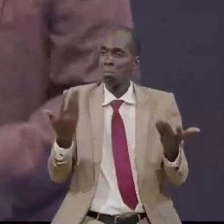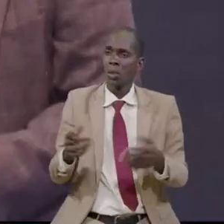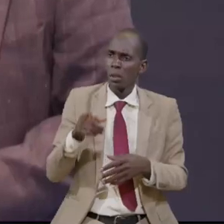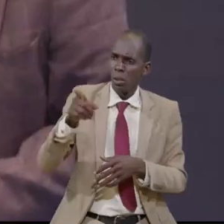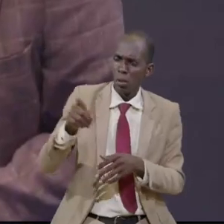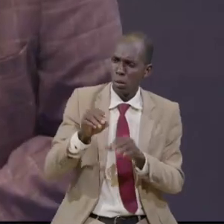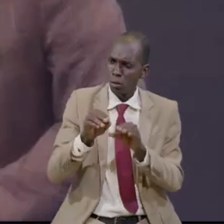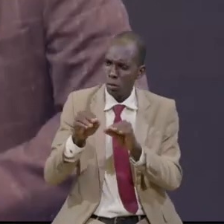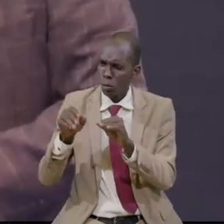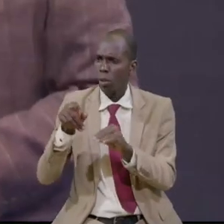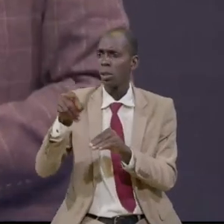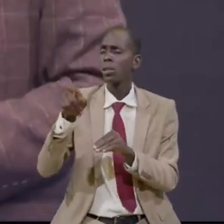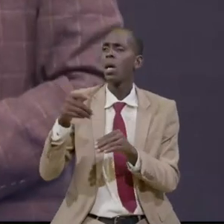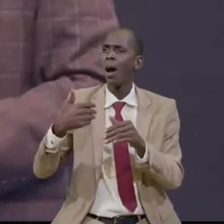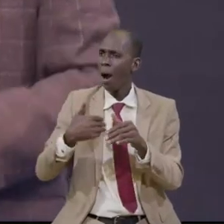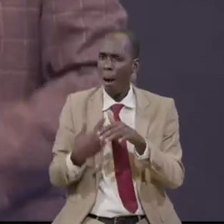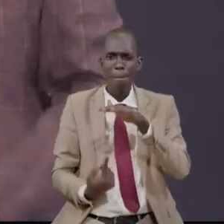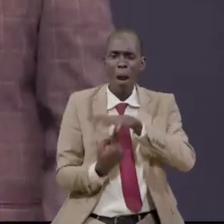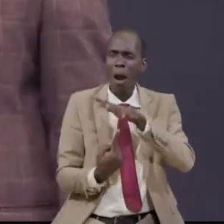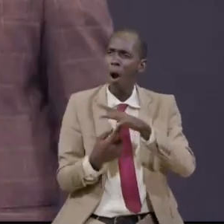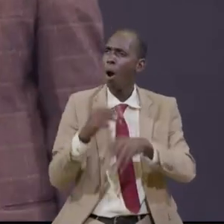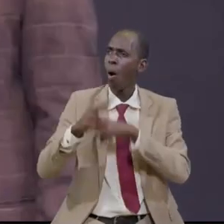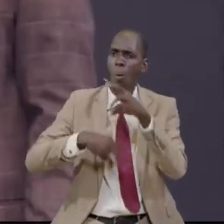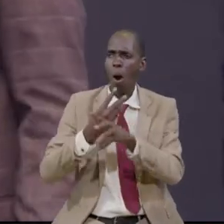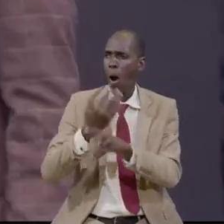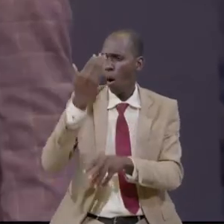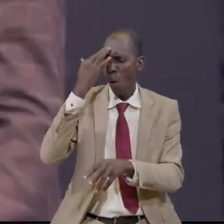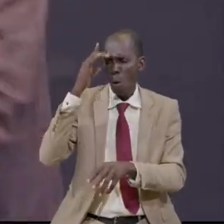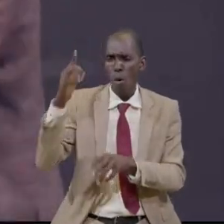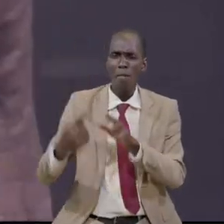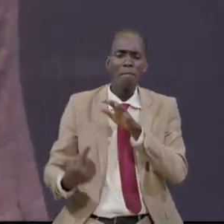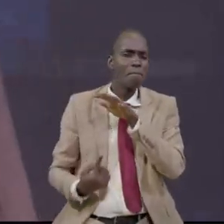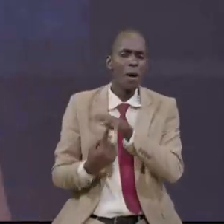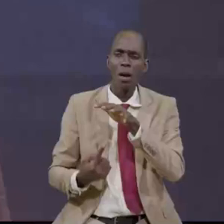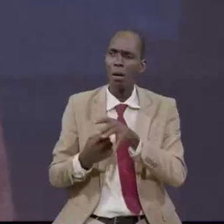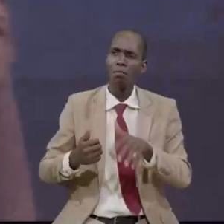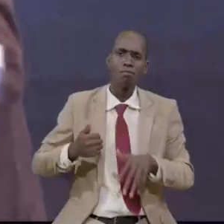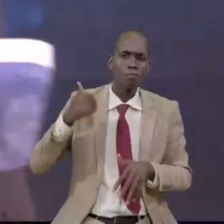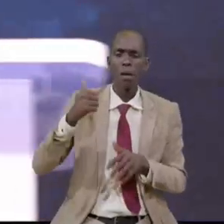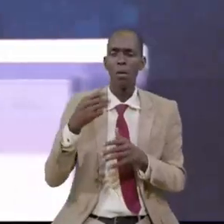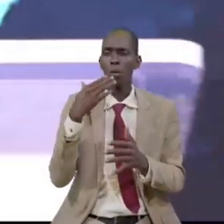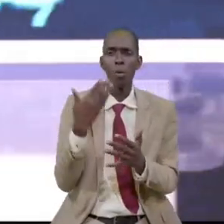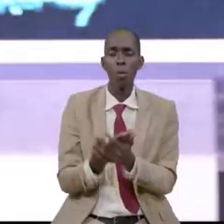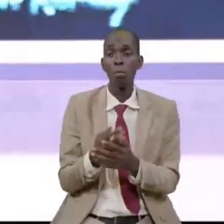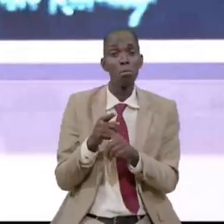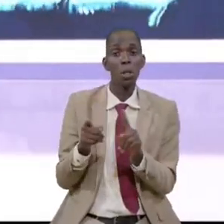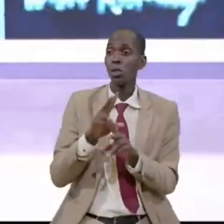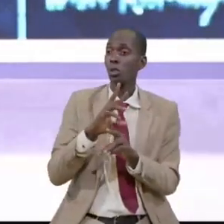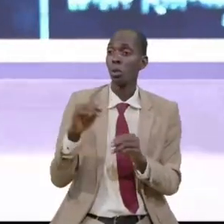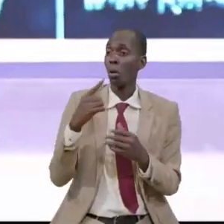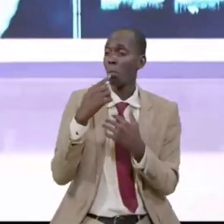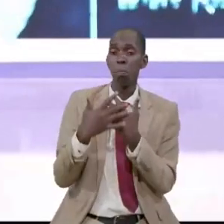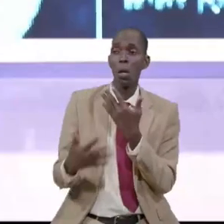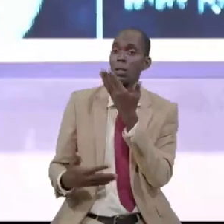tout tout ce que le monde peut offrir mais mais le sang de l'Agneau n'est pas là celui-ci